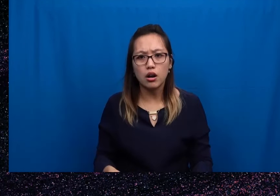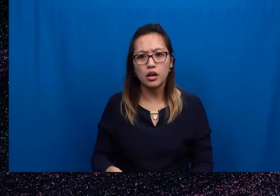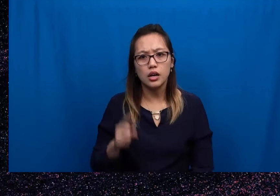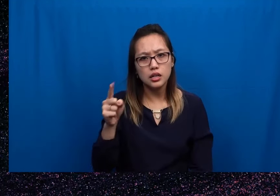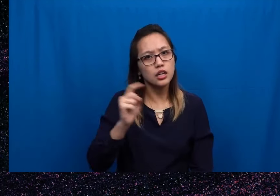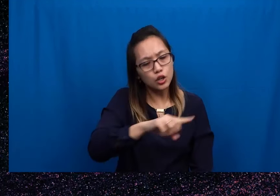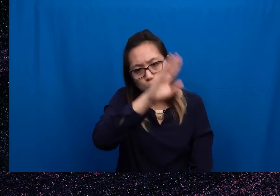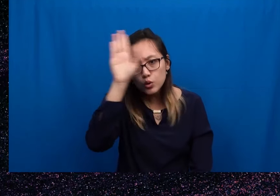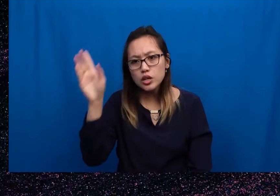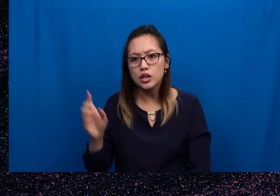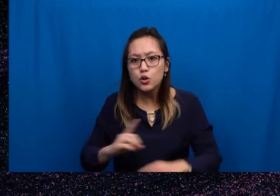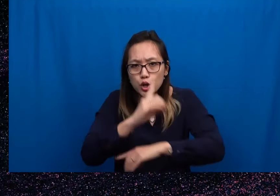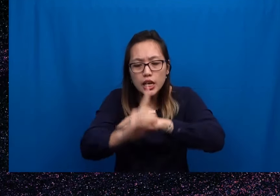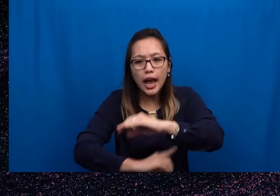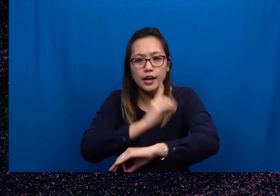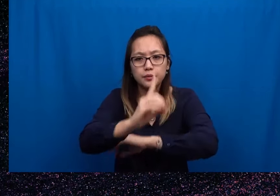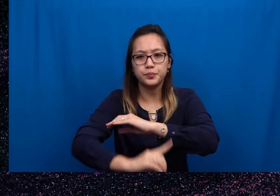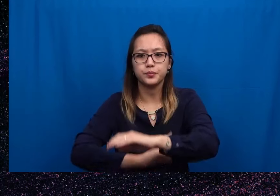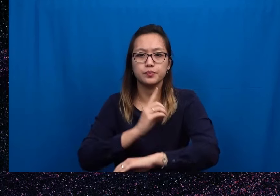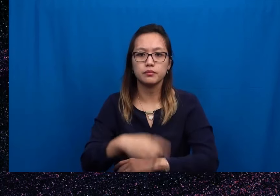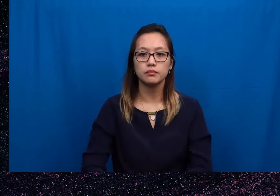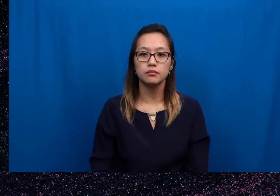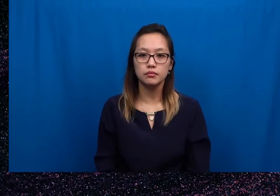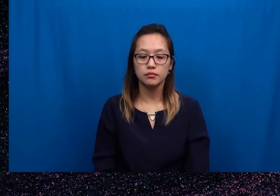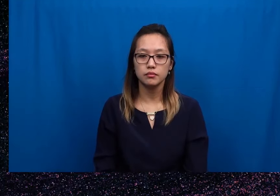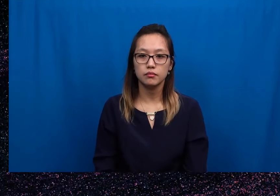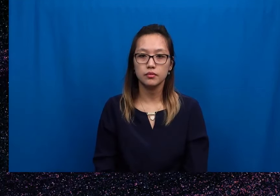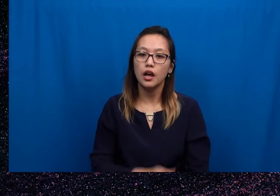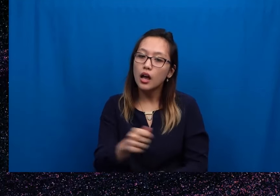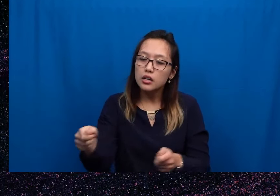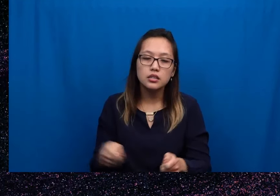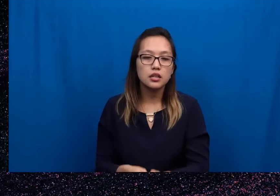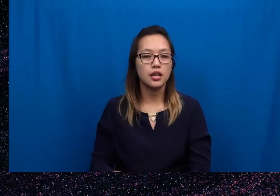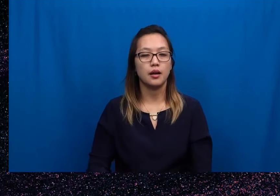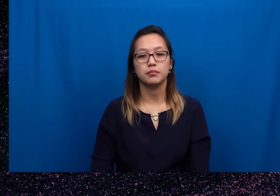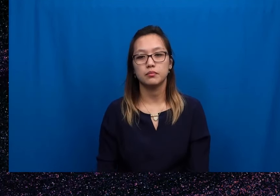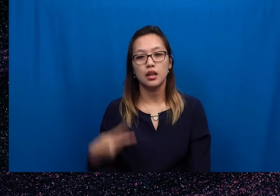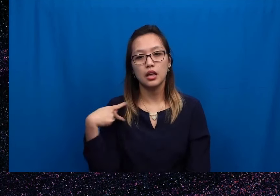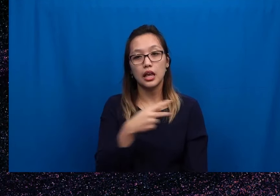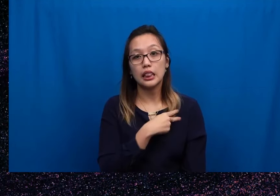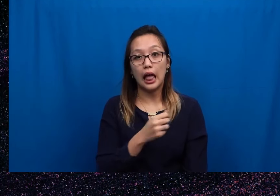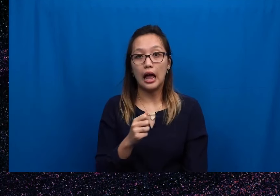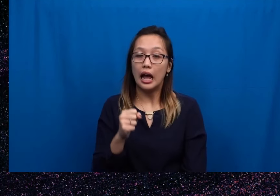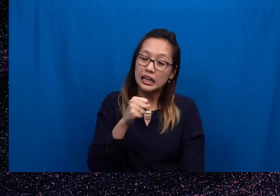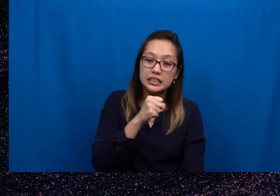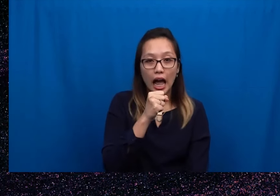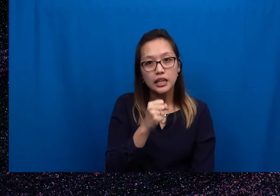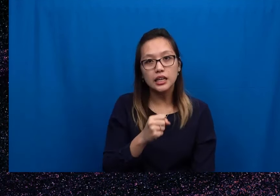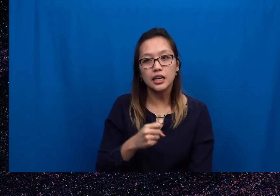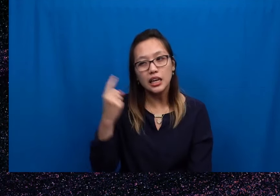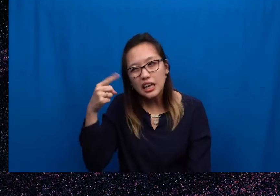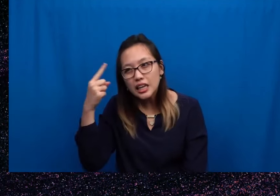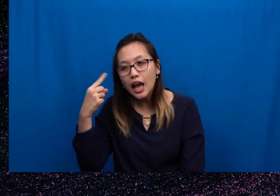Ya, setiap kali kita menyanyikan, kita disadarkan akan kuasa kebangkitan itu. Tahun